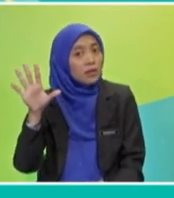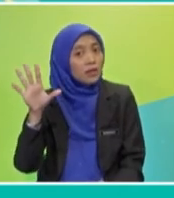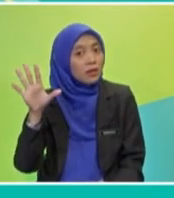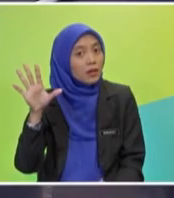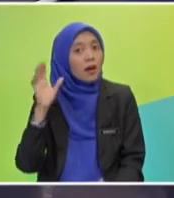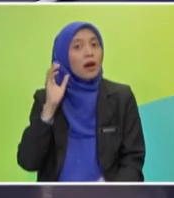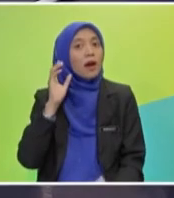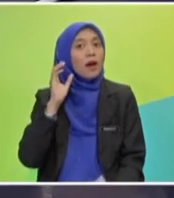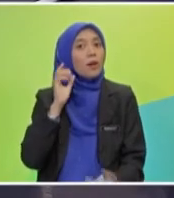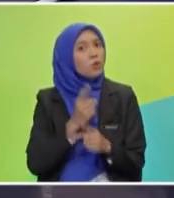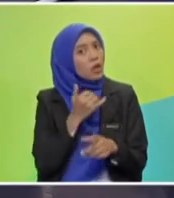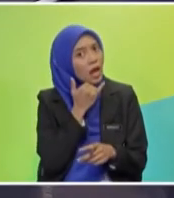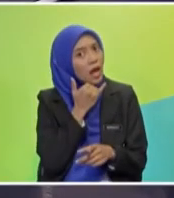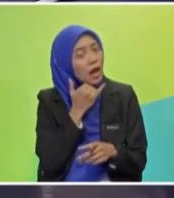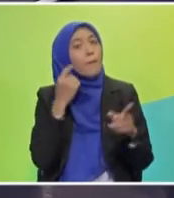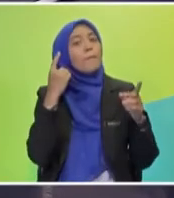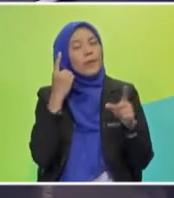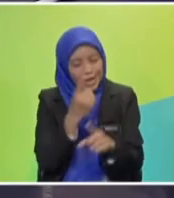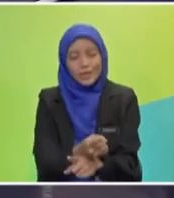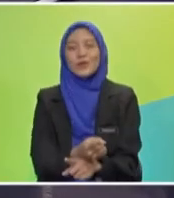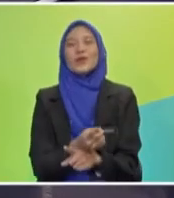35. Bagaimana, cikgu? Juga jawapannya ialah